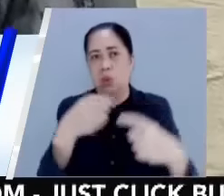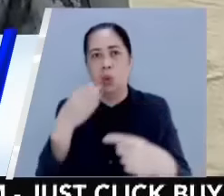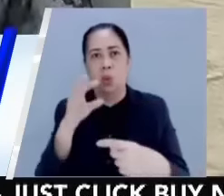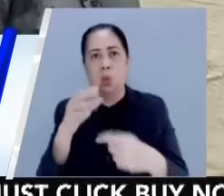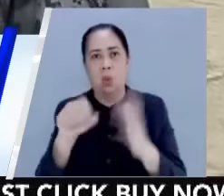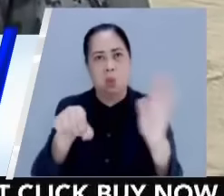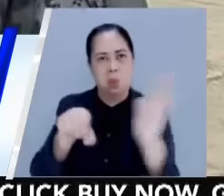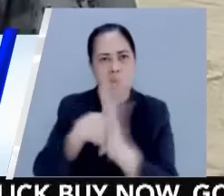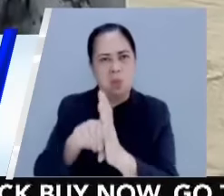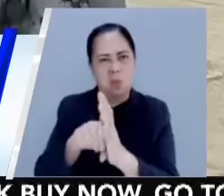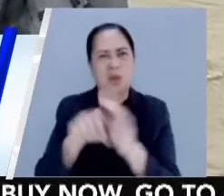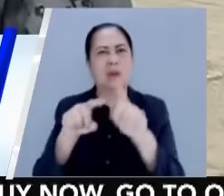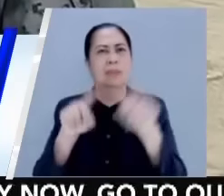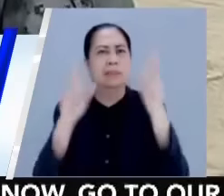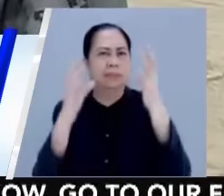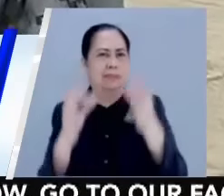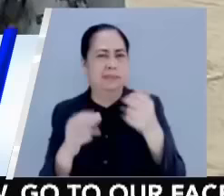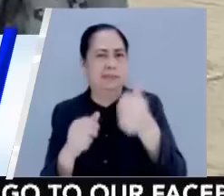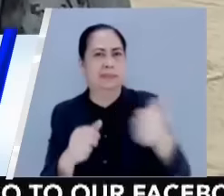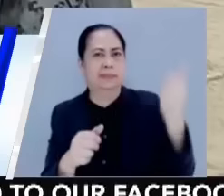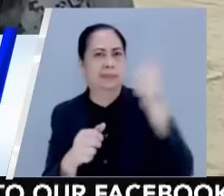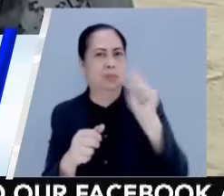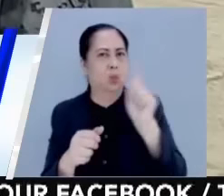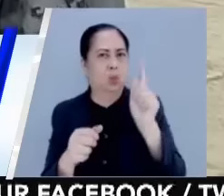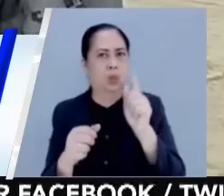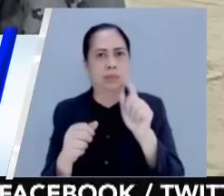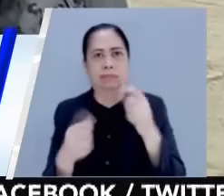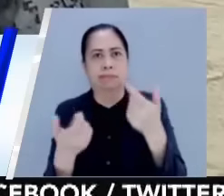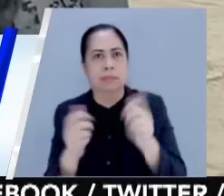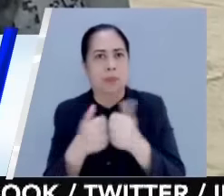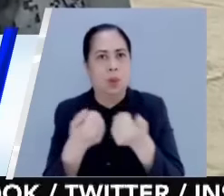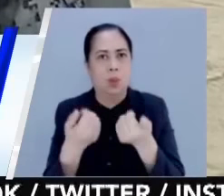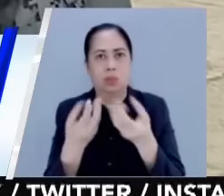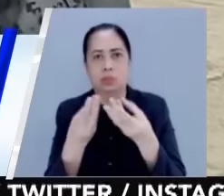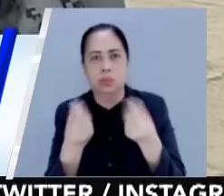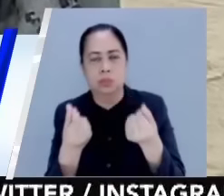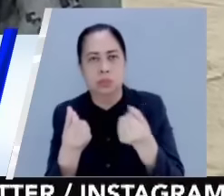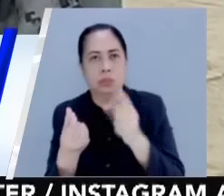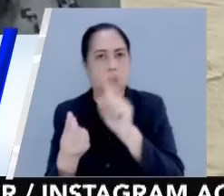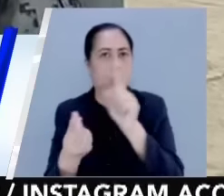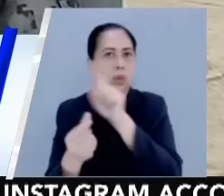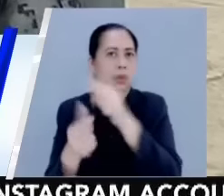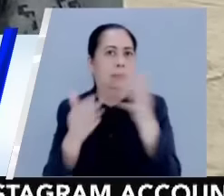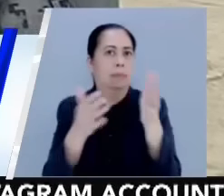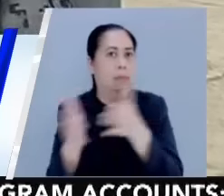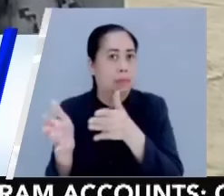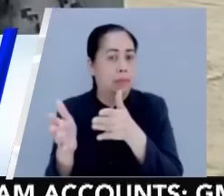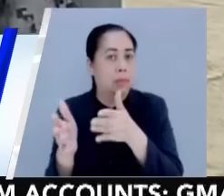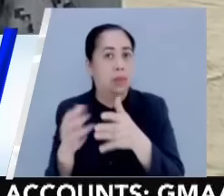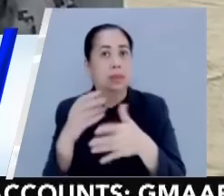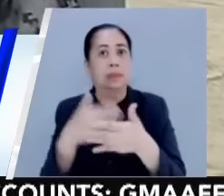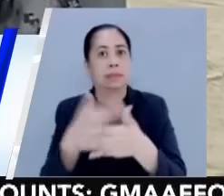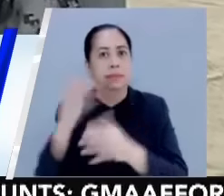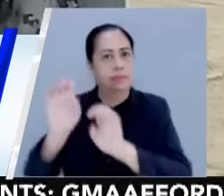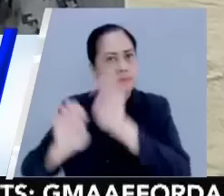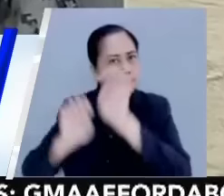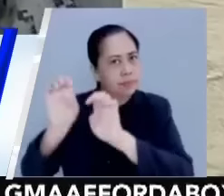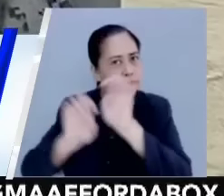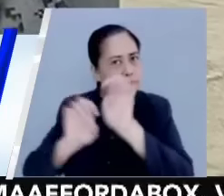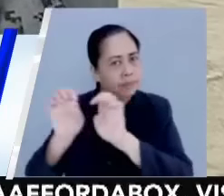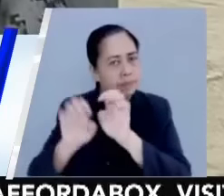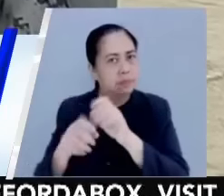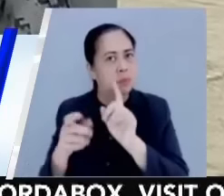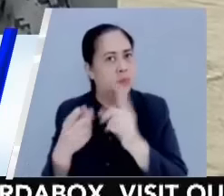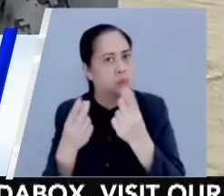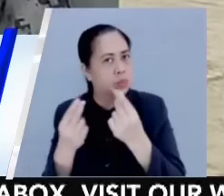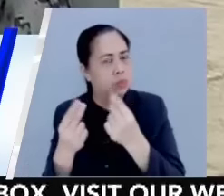po yun sa kung paanong approach ng salvor at yung plano nila. Then after that, evaluate naman po natin yan, sir, para